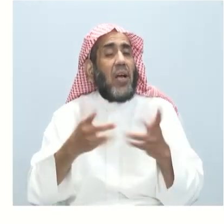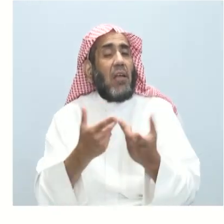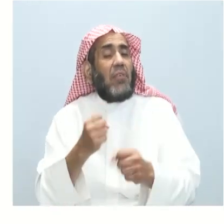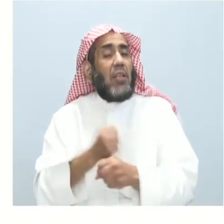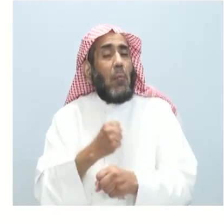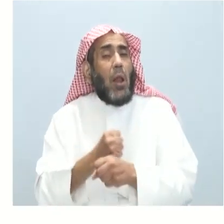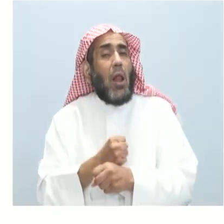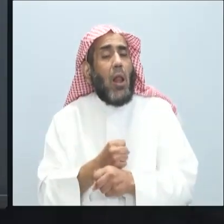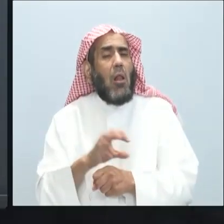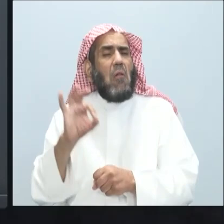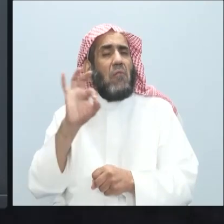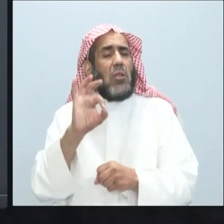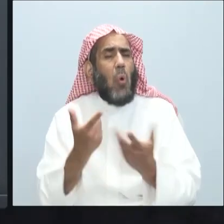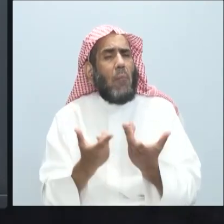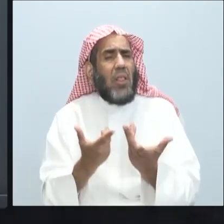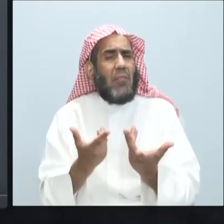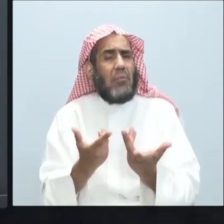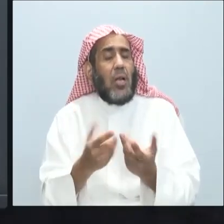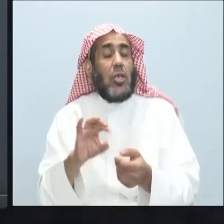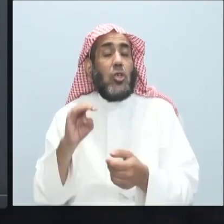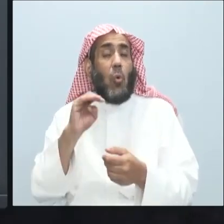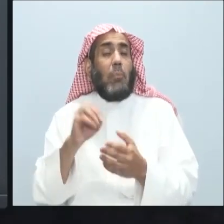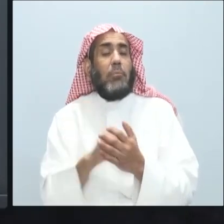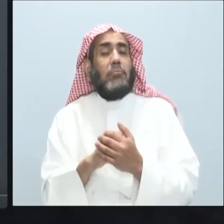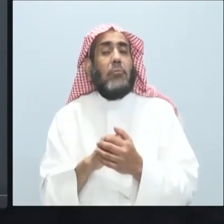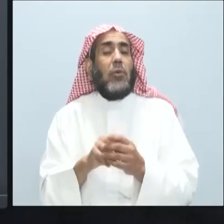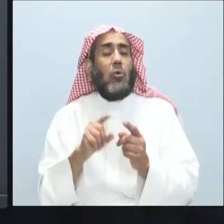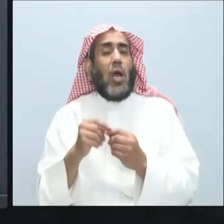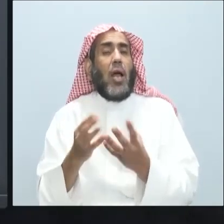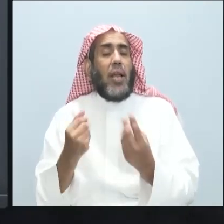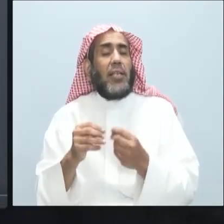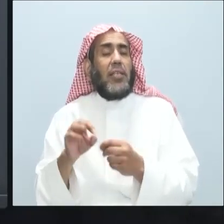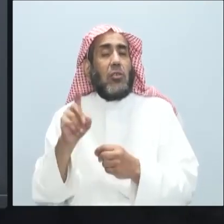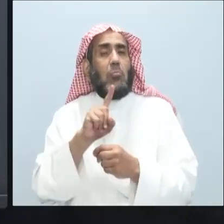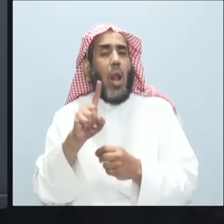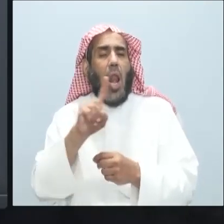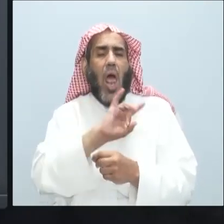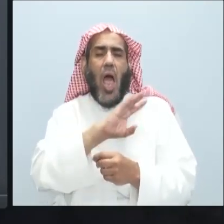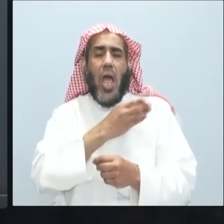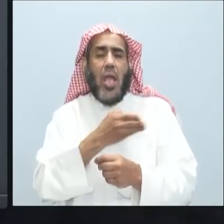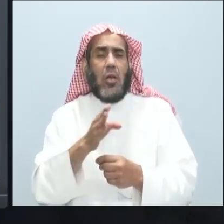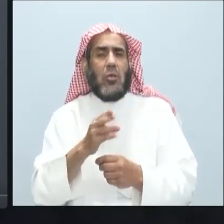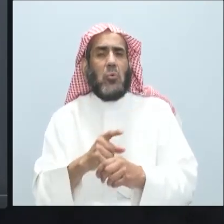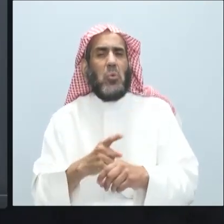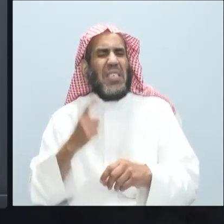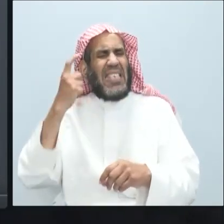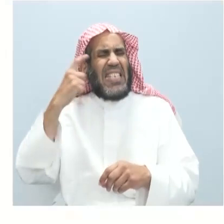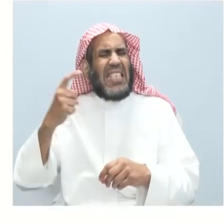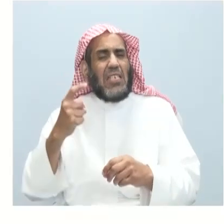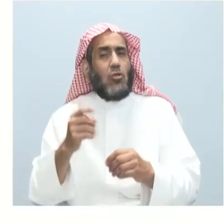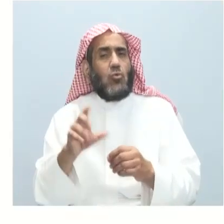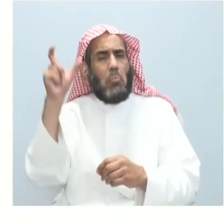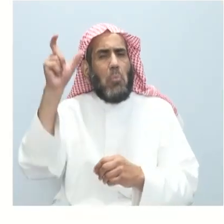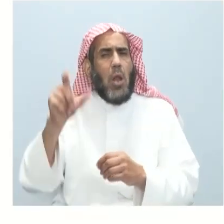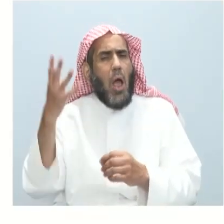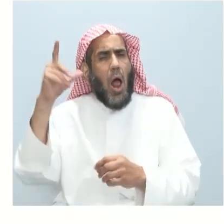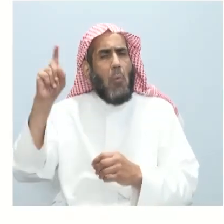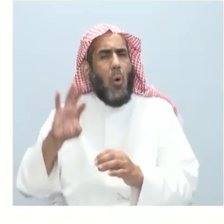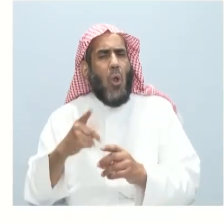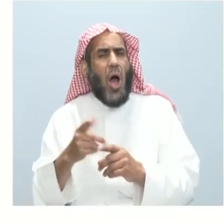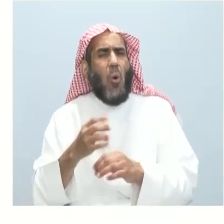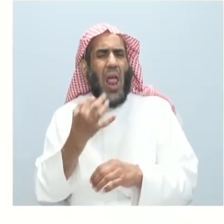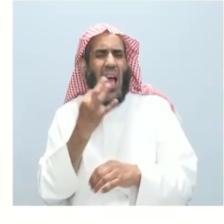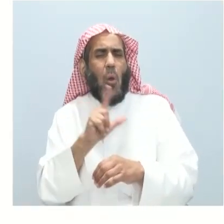تعمل ولماذا الجواب هنا ناتي للجواب لا يجوز لنا التعصب لعالم او غيره او